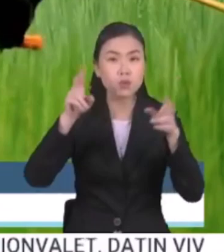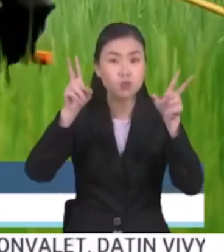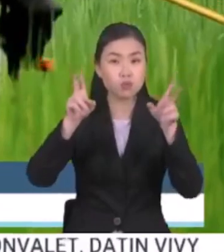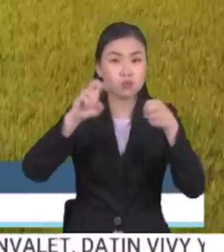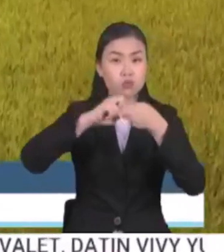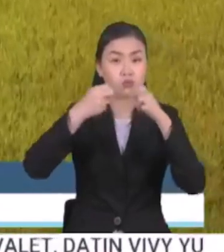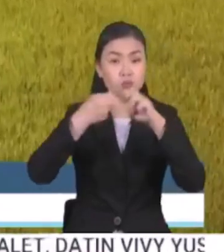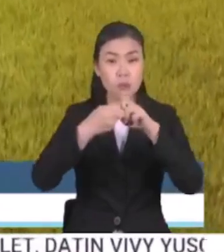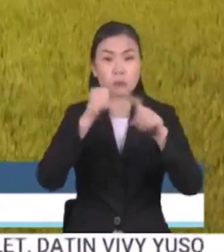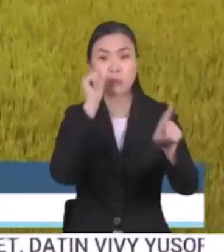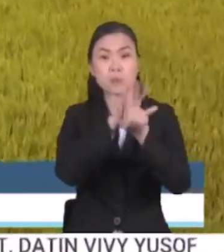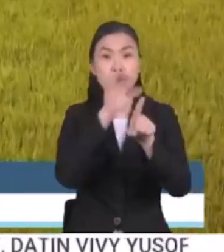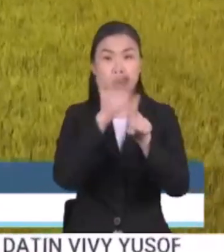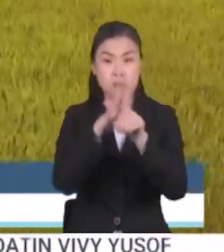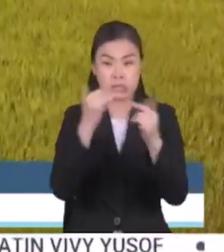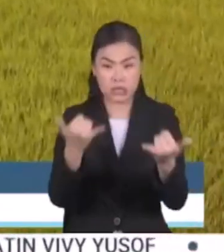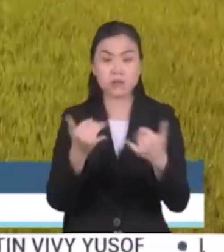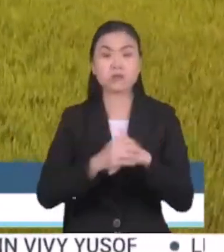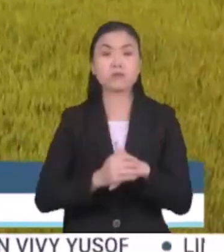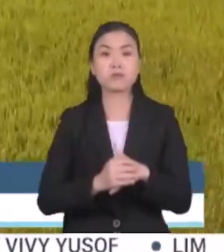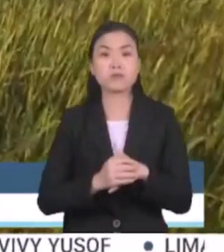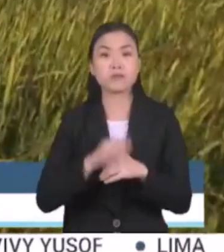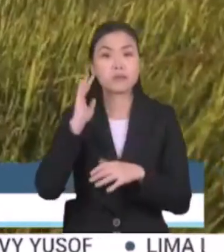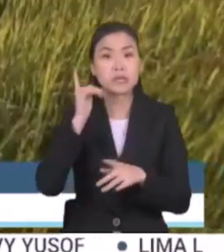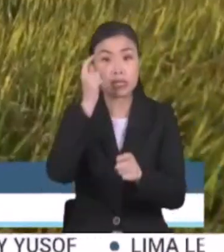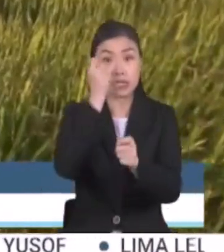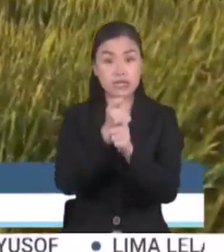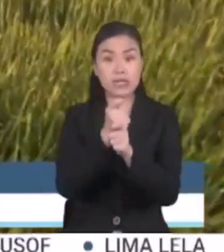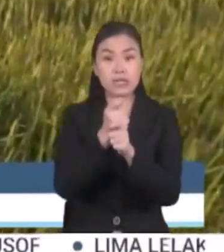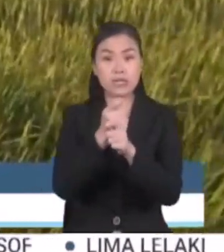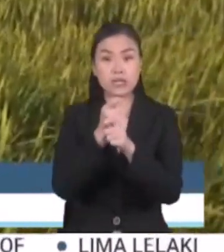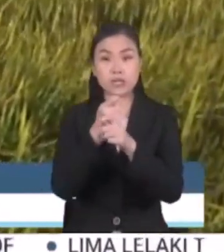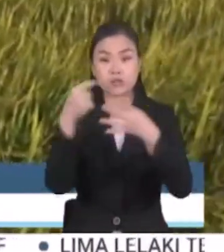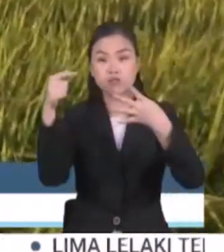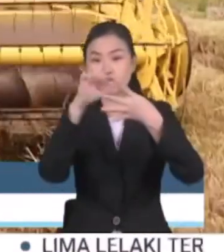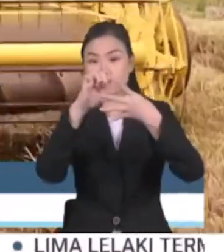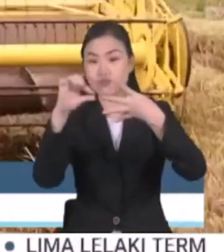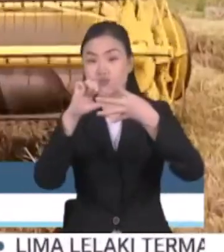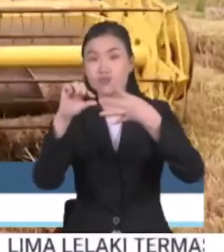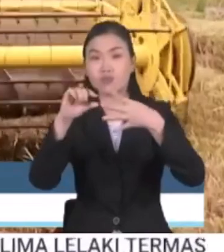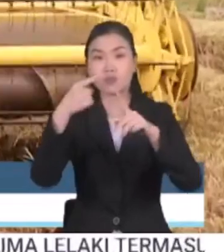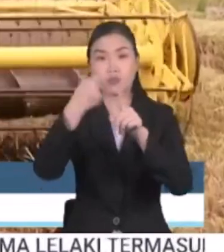melanda syarikat berkenaan. Prosiding ditetapkan minggu kedua Disember ini.